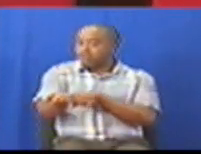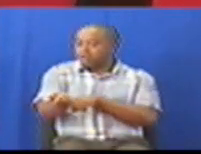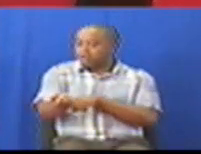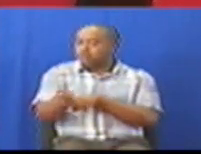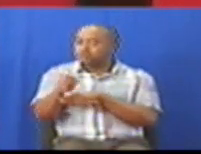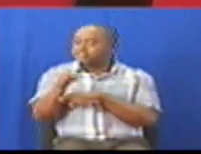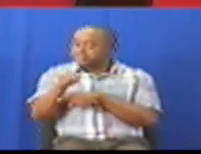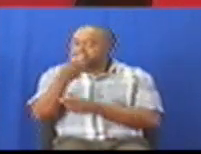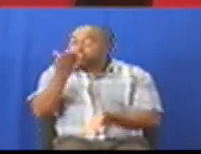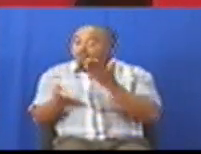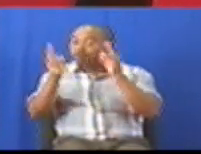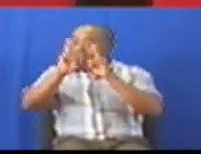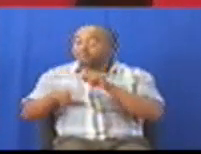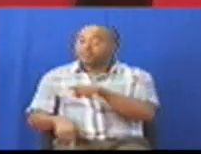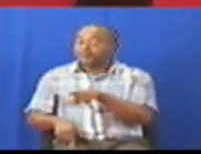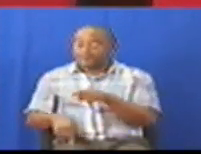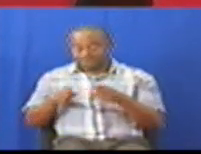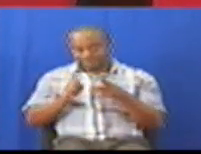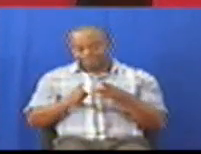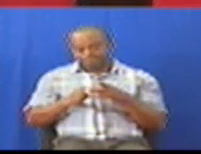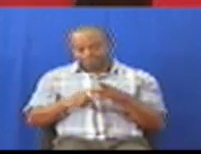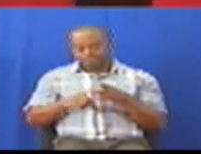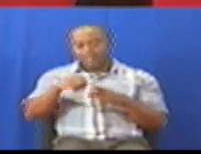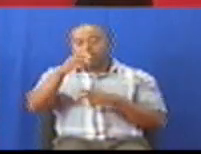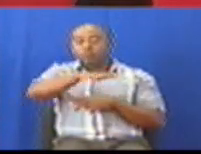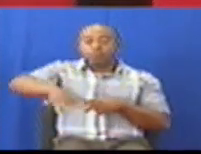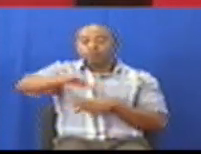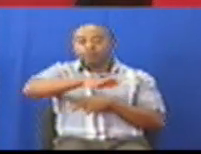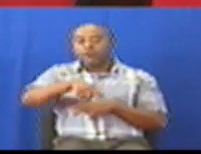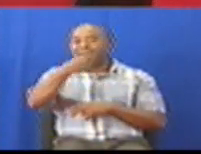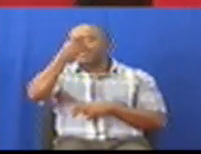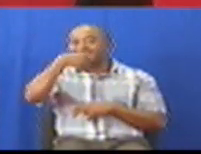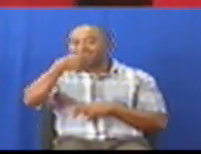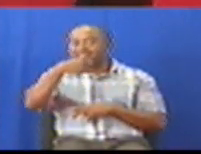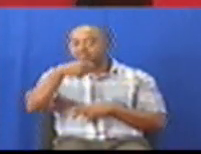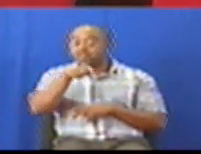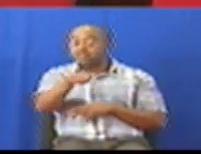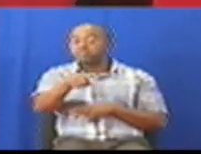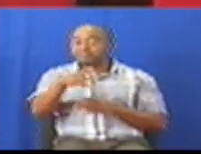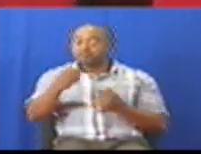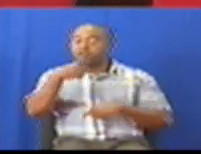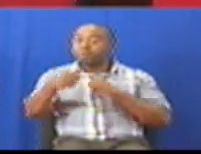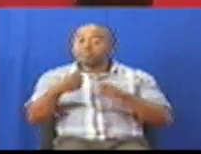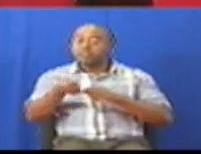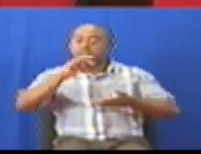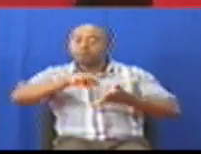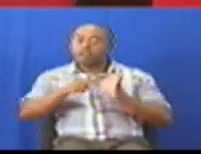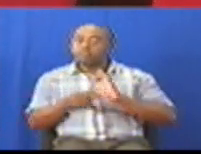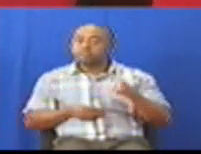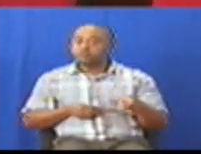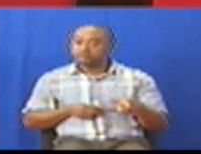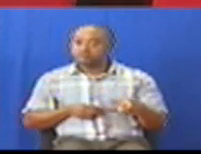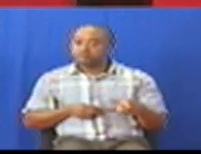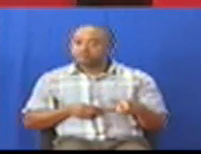gauge, ujenzi wa bwawa la Nyerere, ni miradi ya kimkakati ambayo